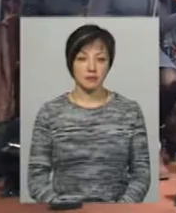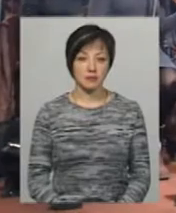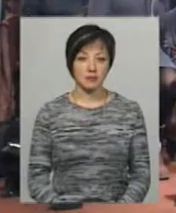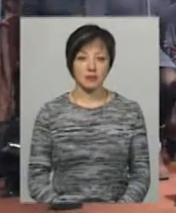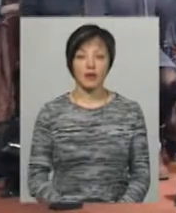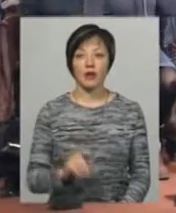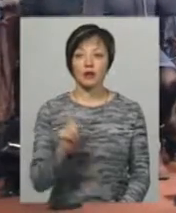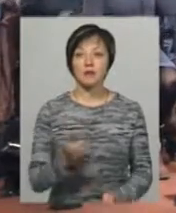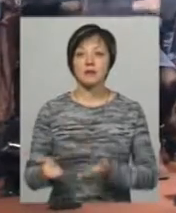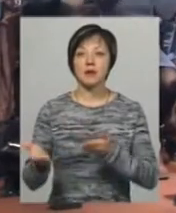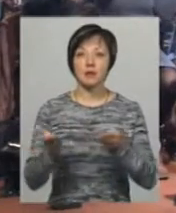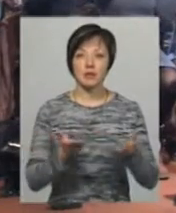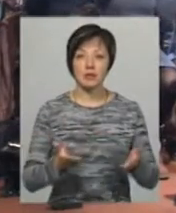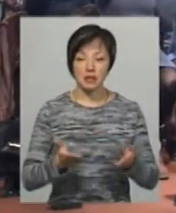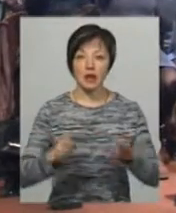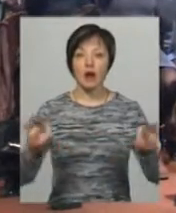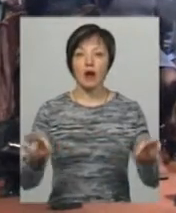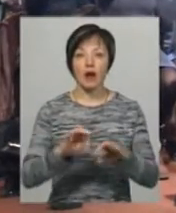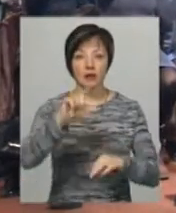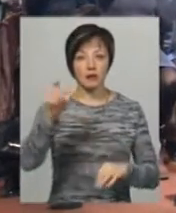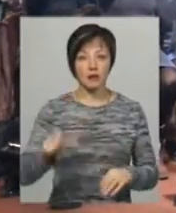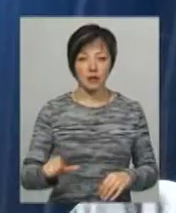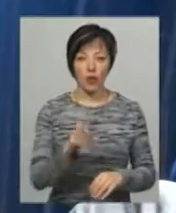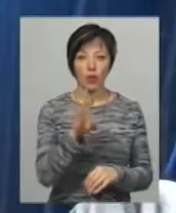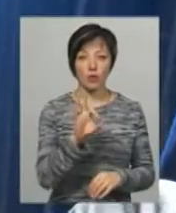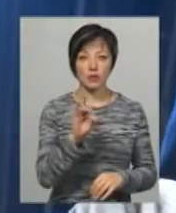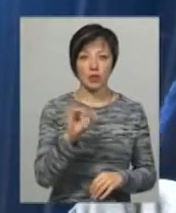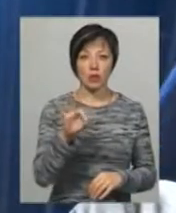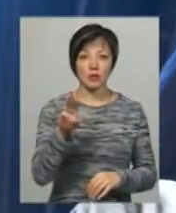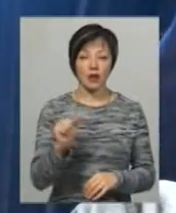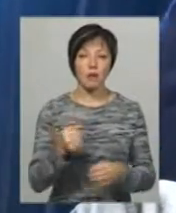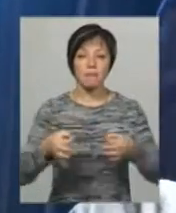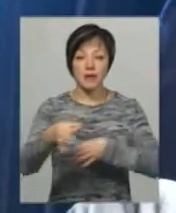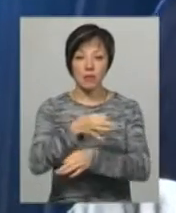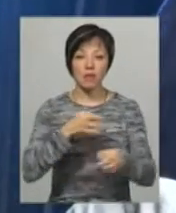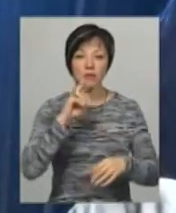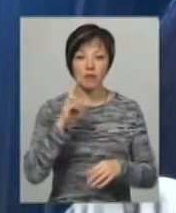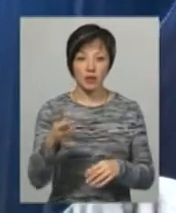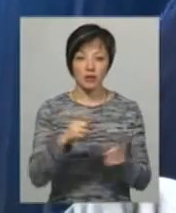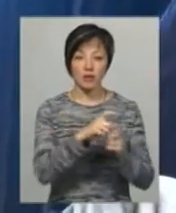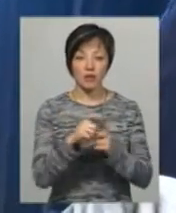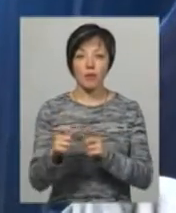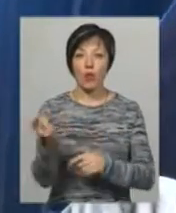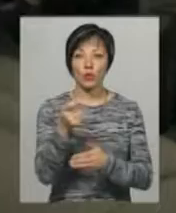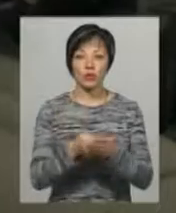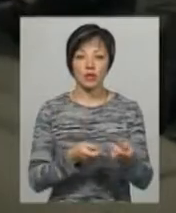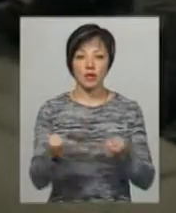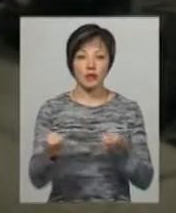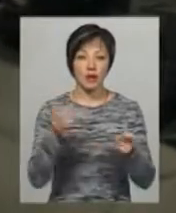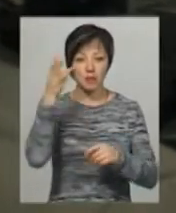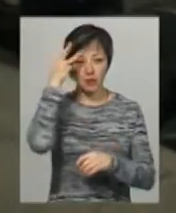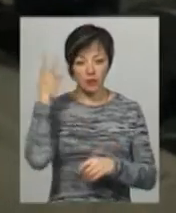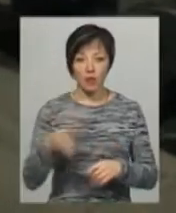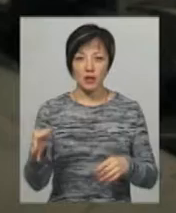Аби запросити маестро Лоренцо Кастріота до України, вели перемовини 2 роки. За словами художнього керівника симфонічного оркестру Хмельницької